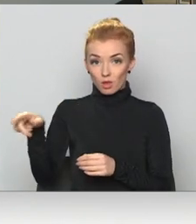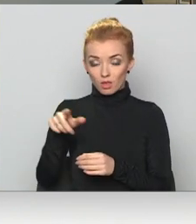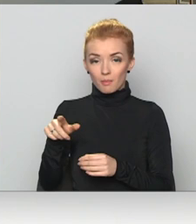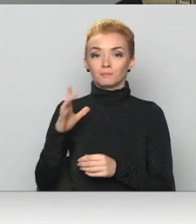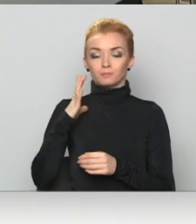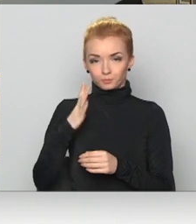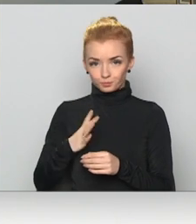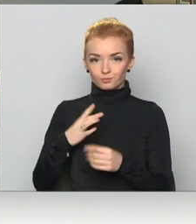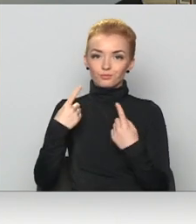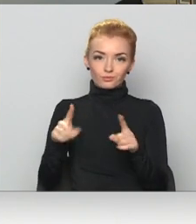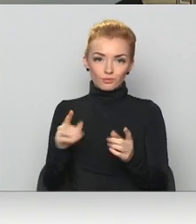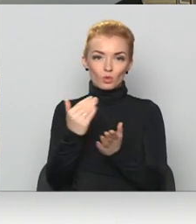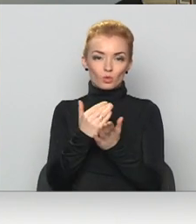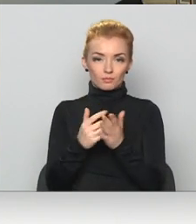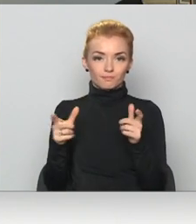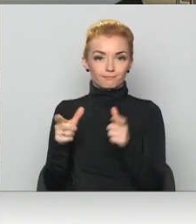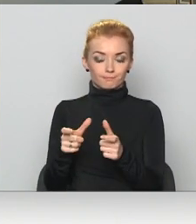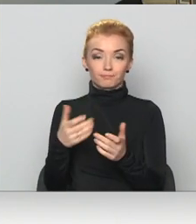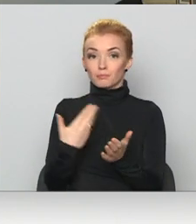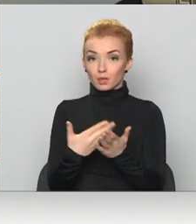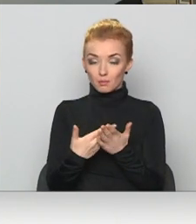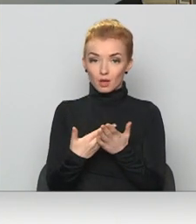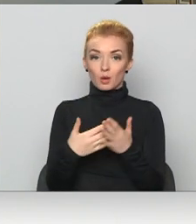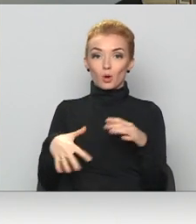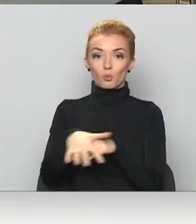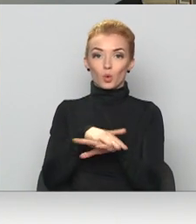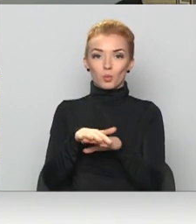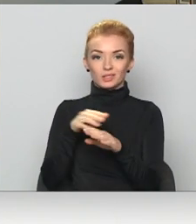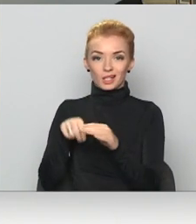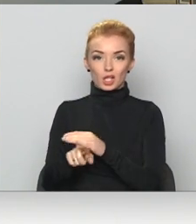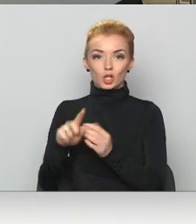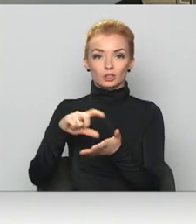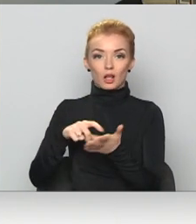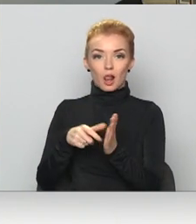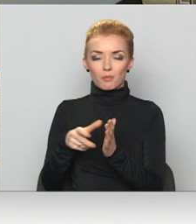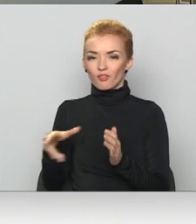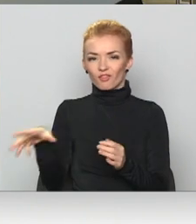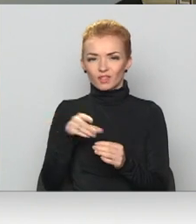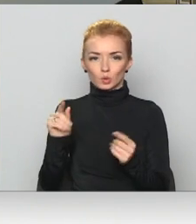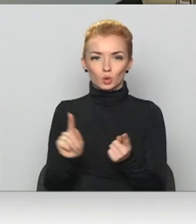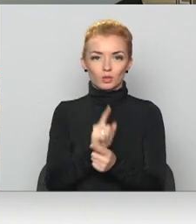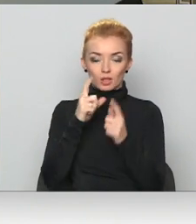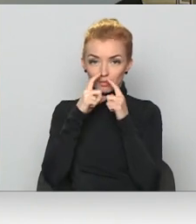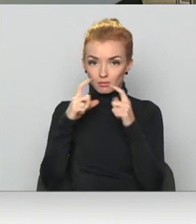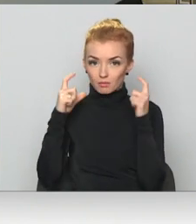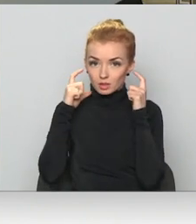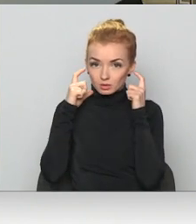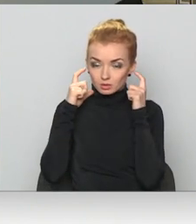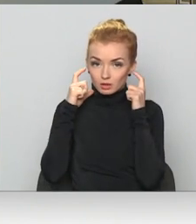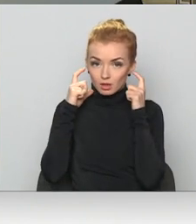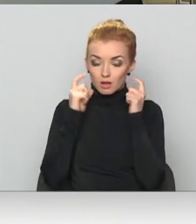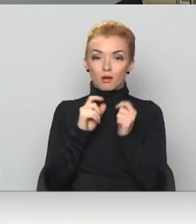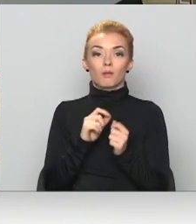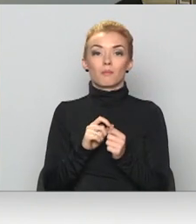dažādiem citiem ierobežojumiem. Piemēram, publiskās iekštelpās arī visur būs jāvalkā sejas maskas. Ja